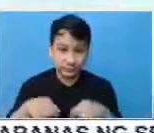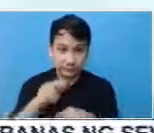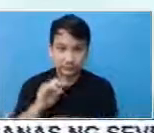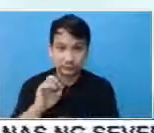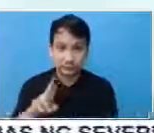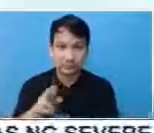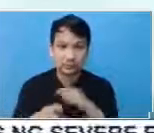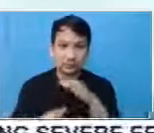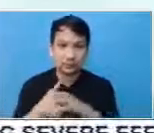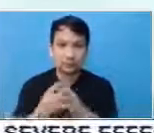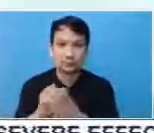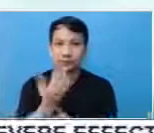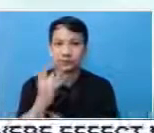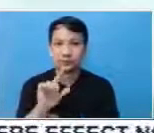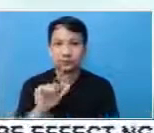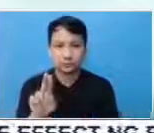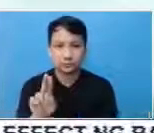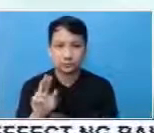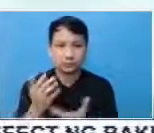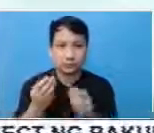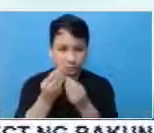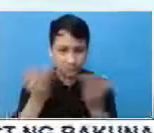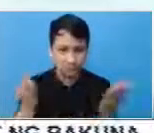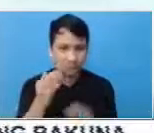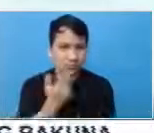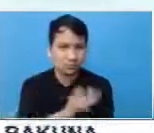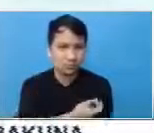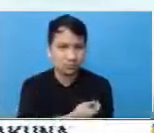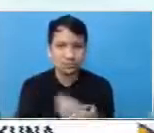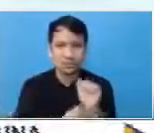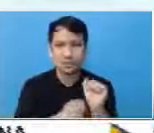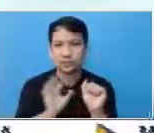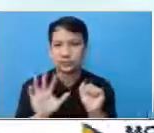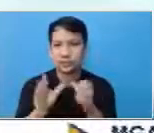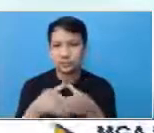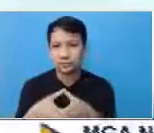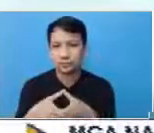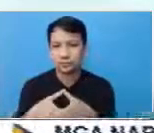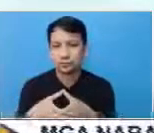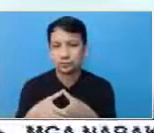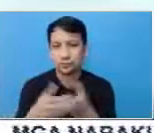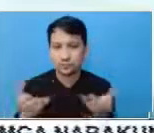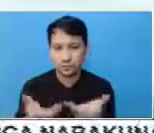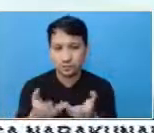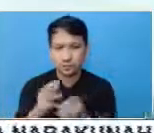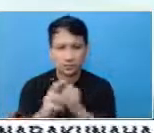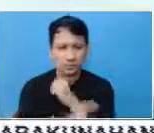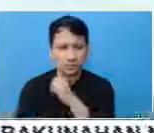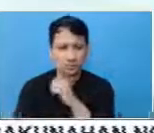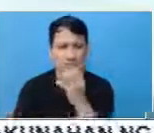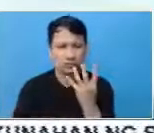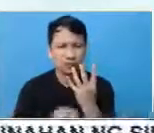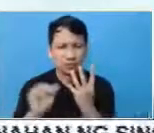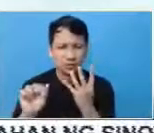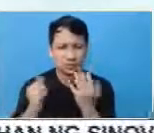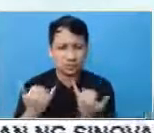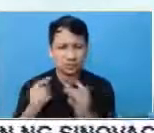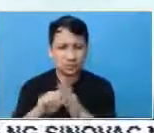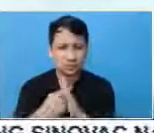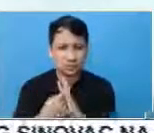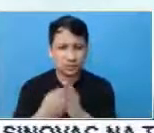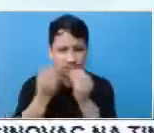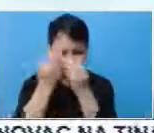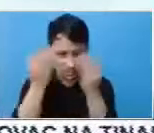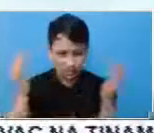bakuna dito sa Santa Rosa at tuloy-tuloy pa rin ang pagbabakuna nila sa A1 to A3 priority group. Hindi pa rin naman pwede ang